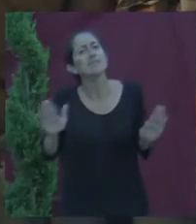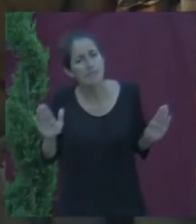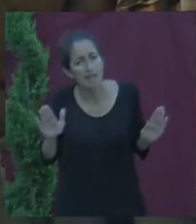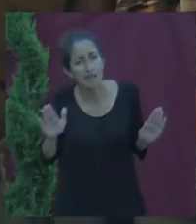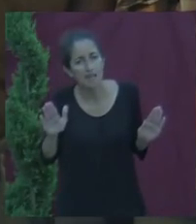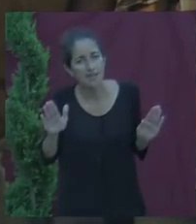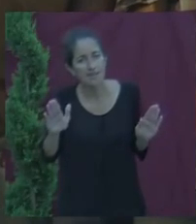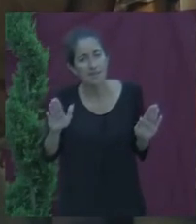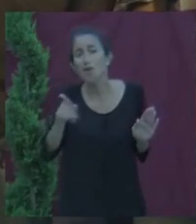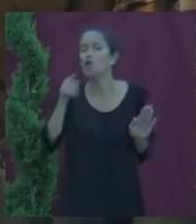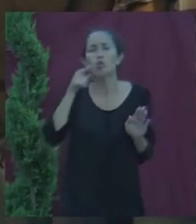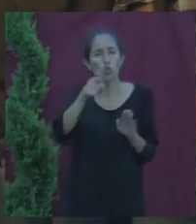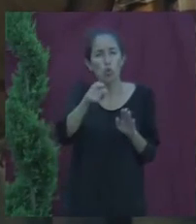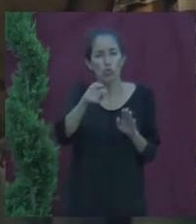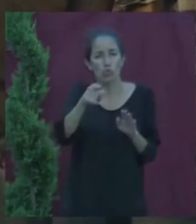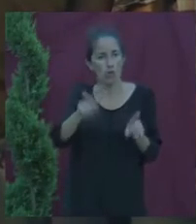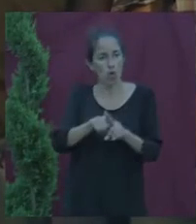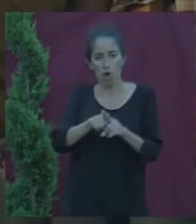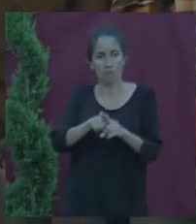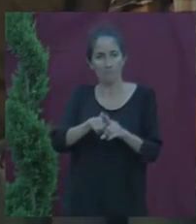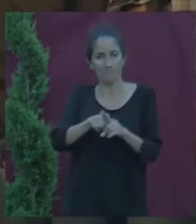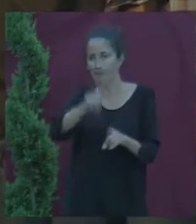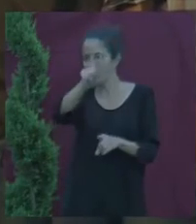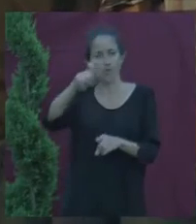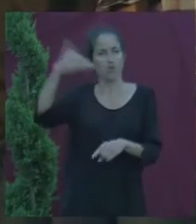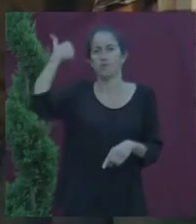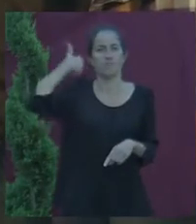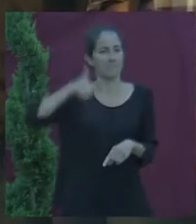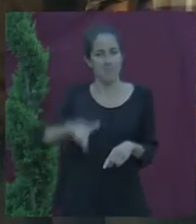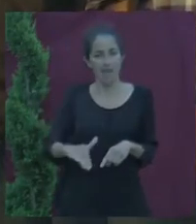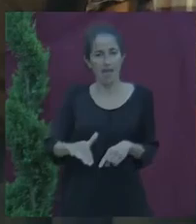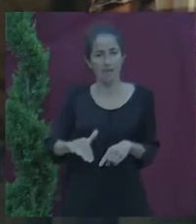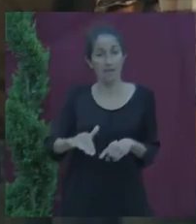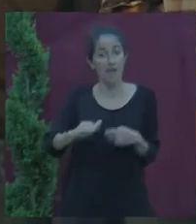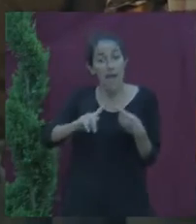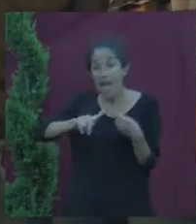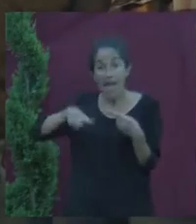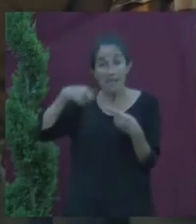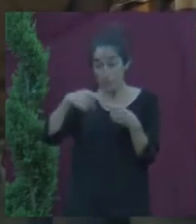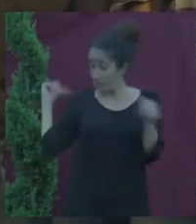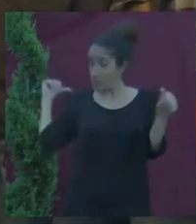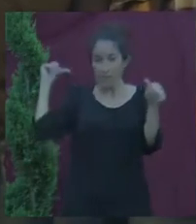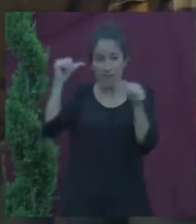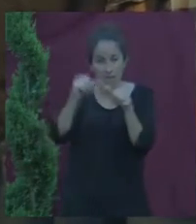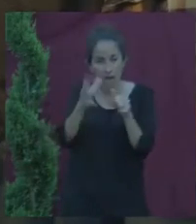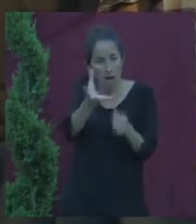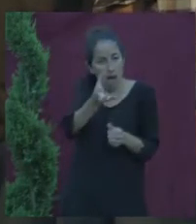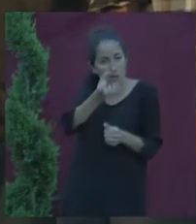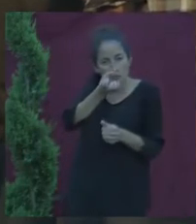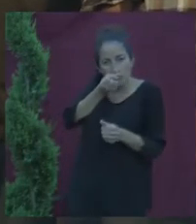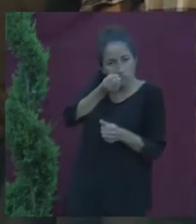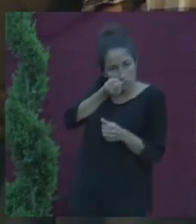tu, greument, has escollit. Després del teu silenci